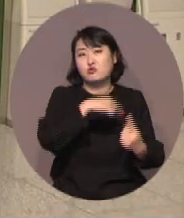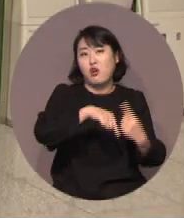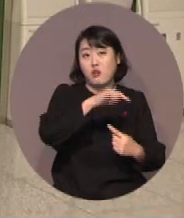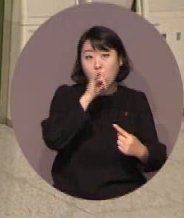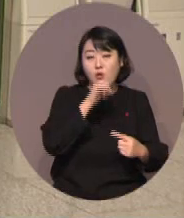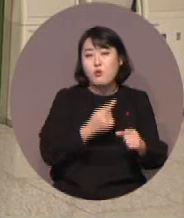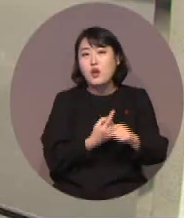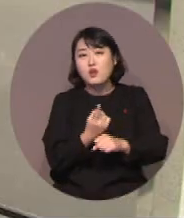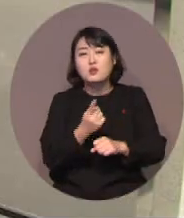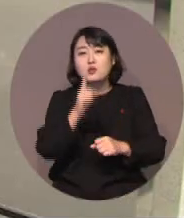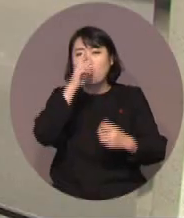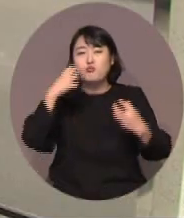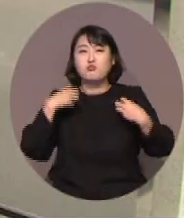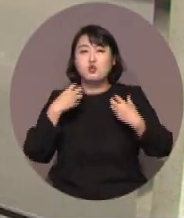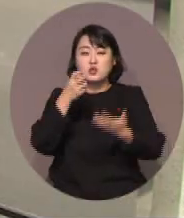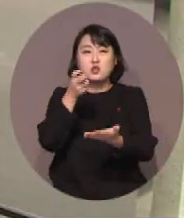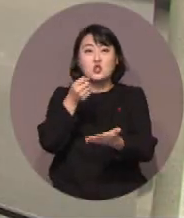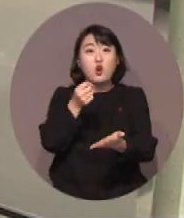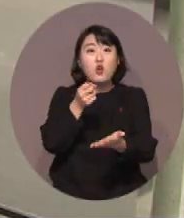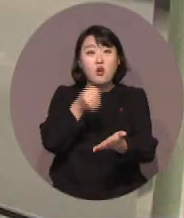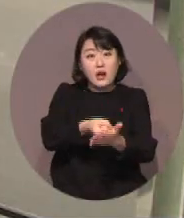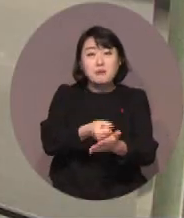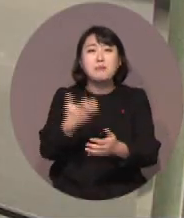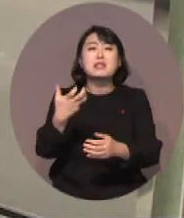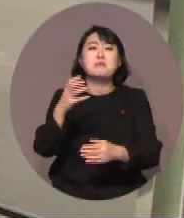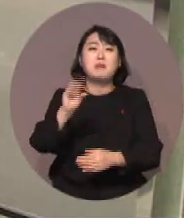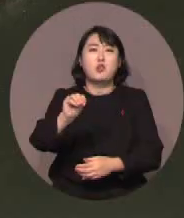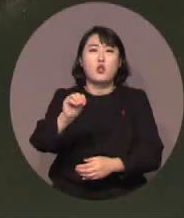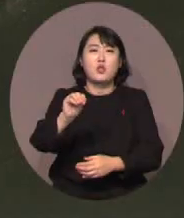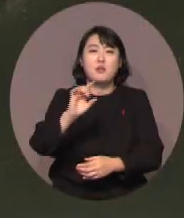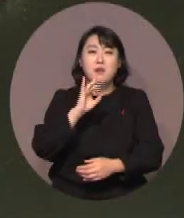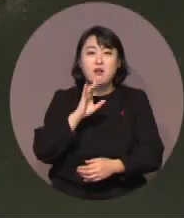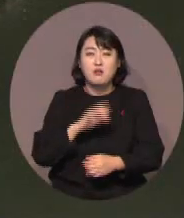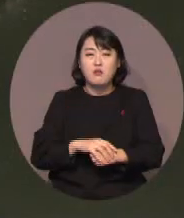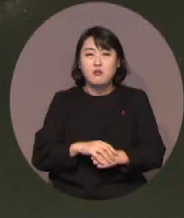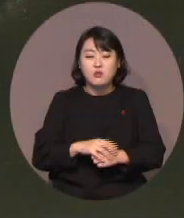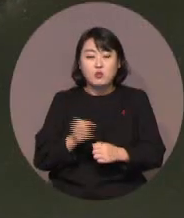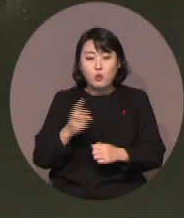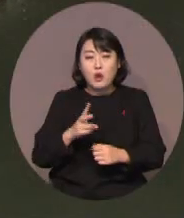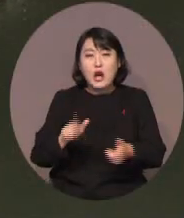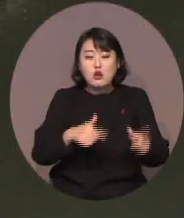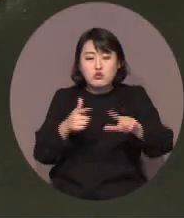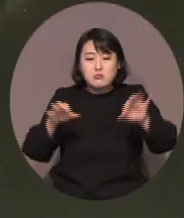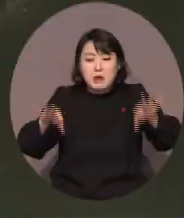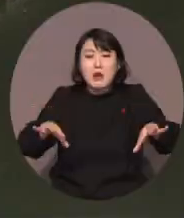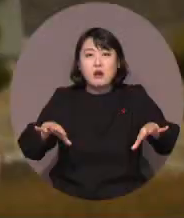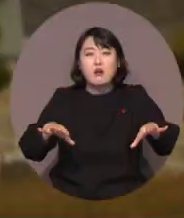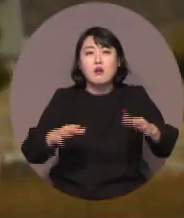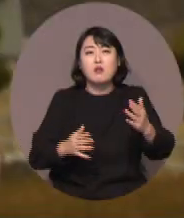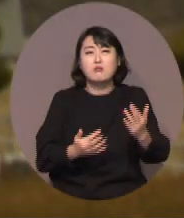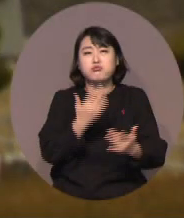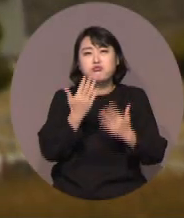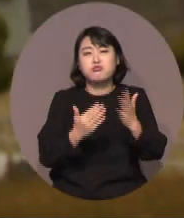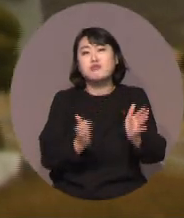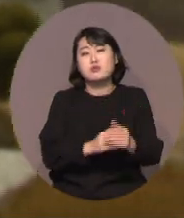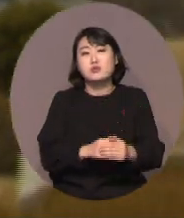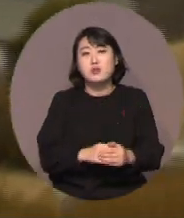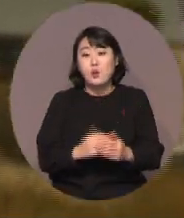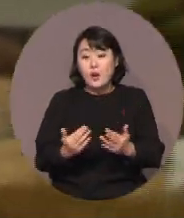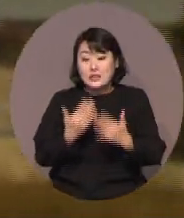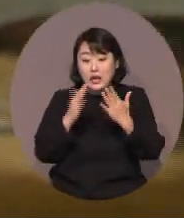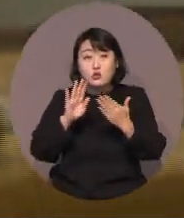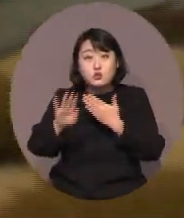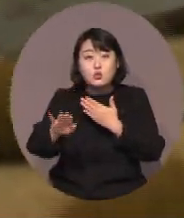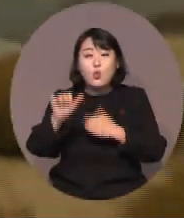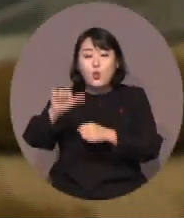나머지는 정부가 정한 80만원 지원에 장례 절차 없이 하루만에 시신 처리를 끝냅니다 화장 이후에는